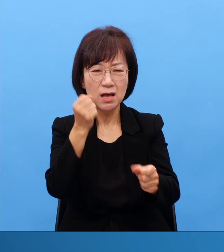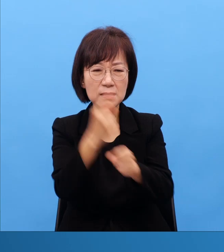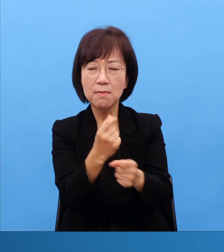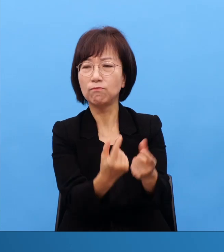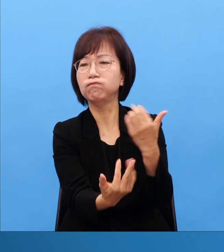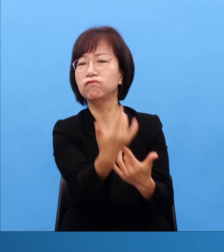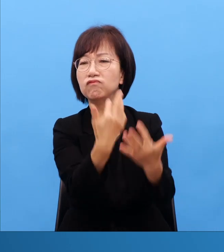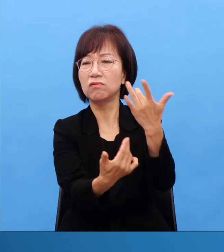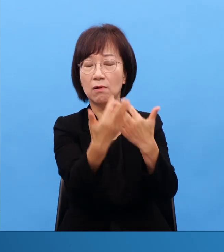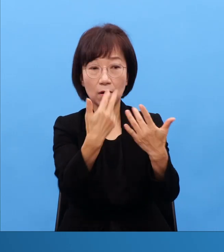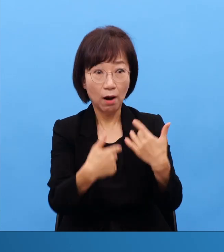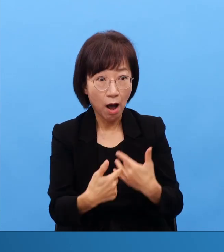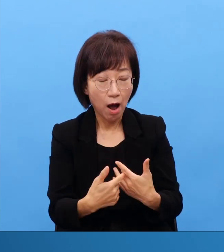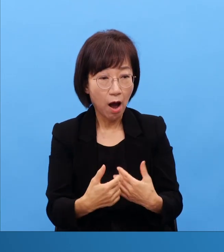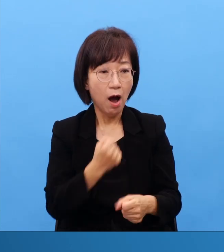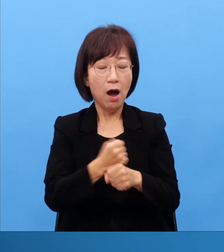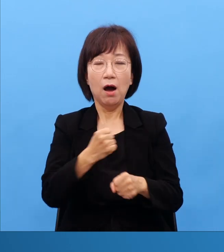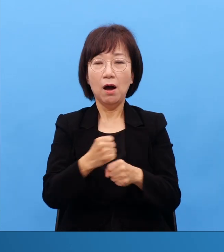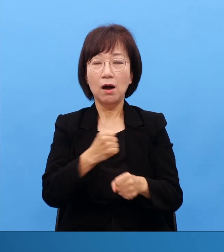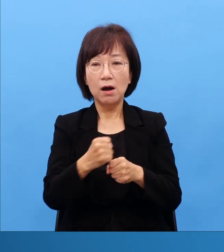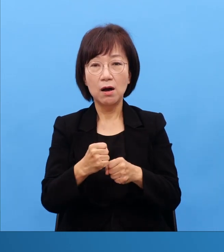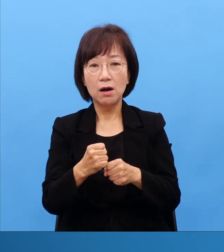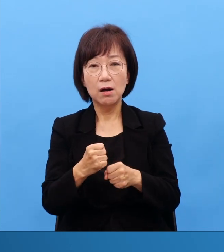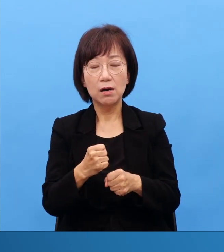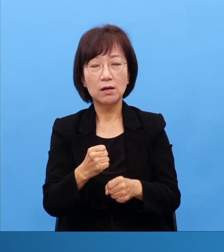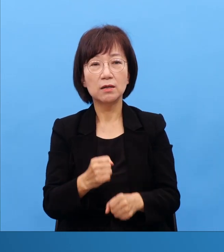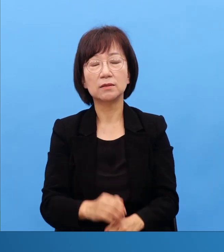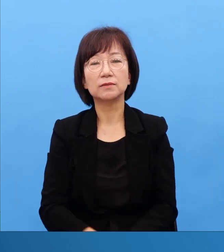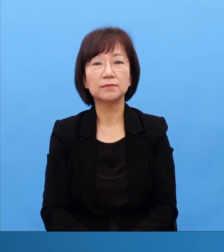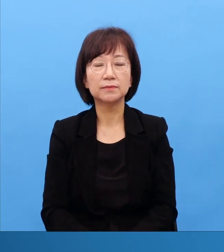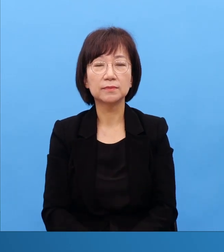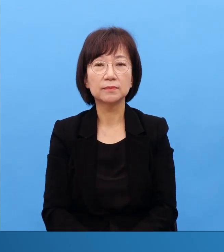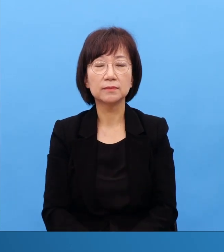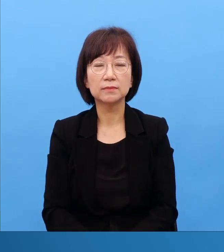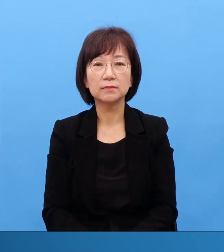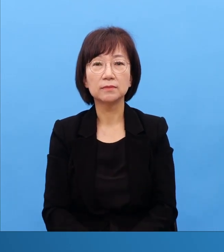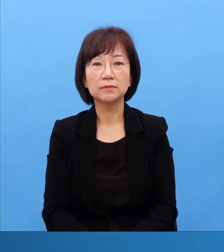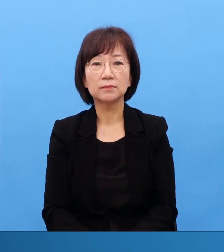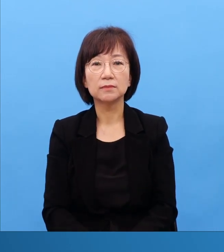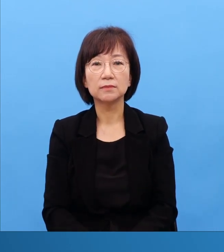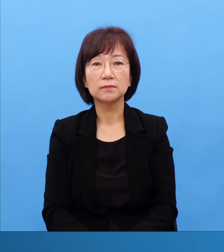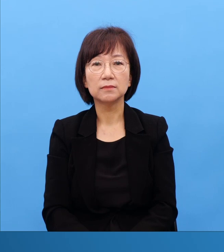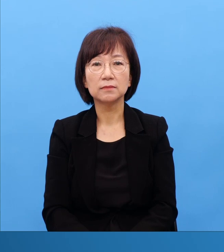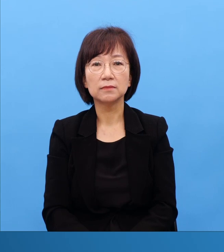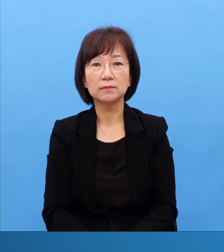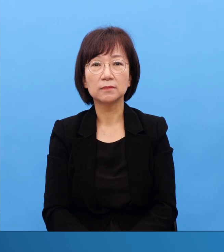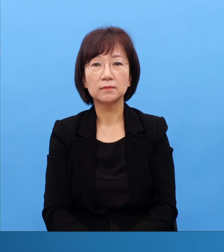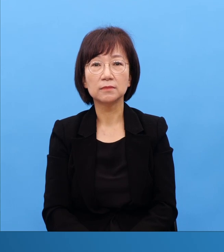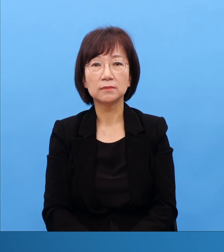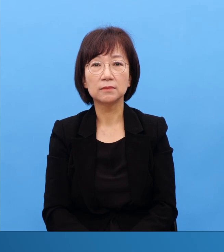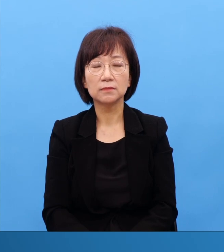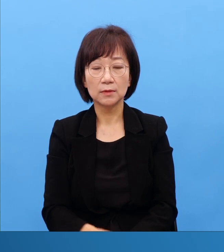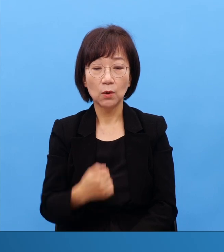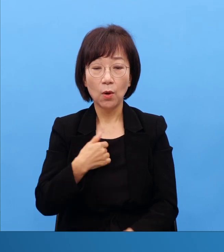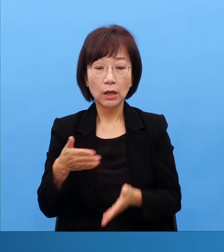I need to do next because I looked at the path I needed to take to exit the building, and it was filled with flames. 나가는 길은 그 길밖에 없단 말이에요. 그러니까 그